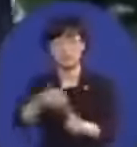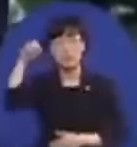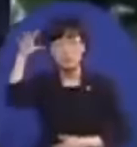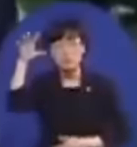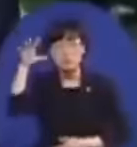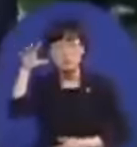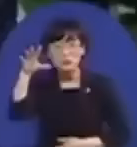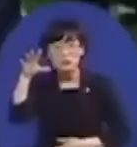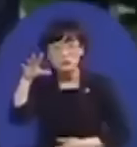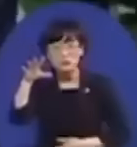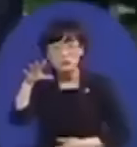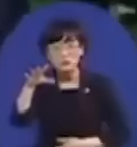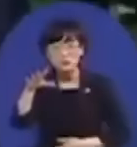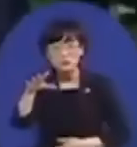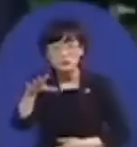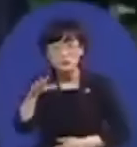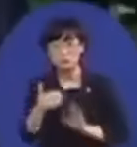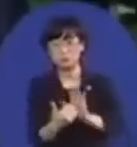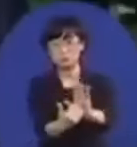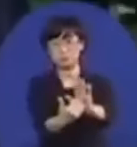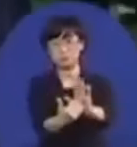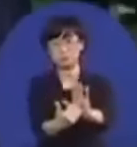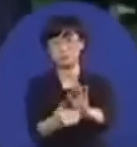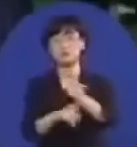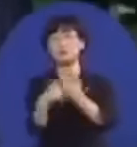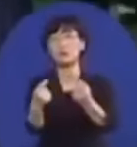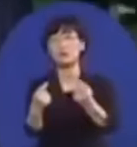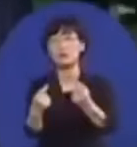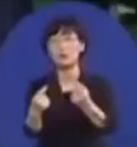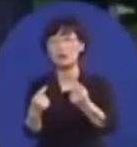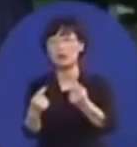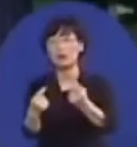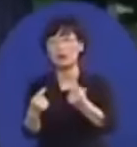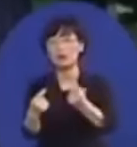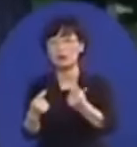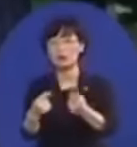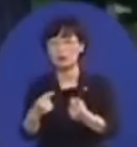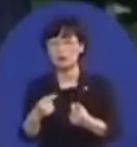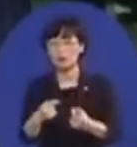빛을 근처에 못 오게 합니다. 그 벌써 정죄받았어요.